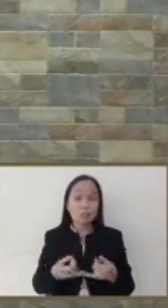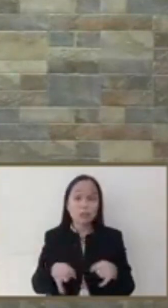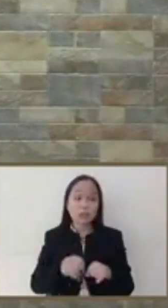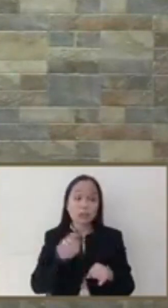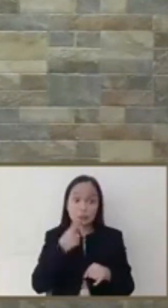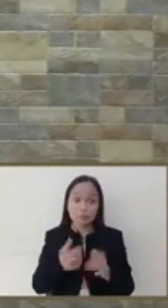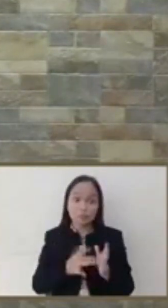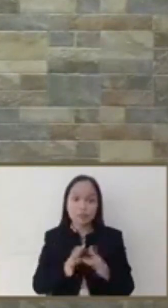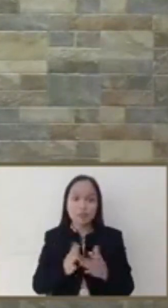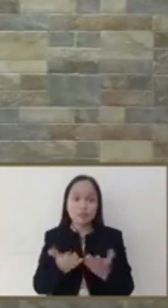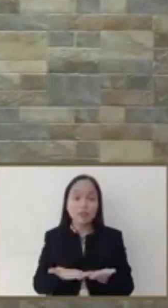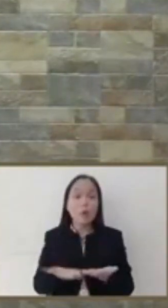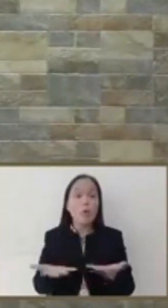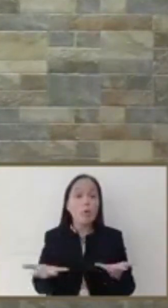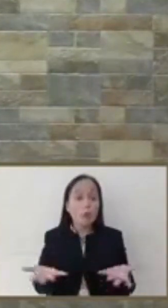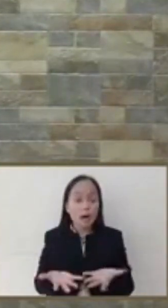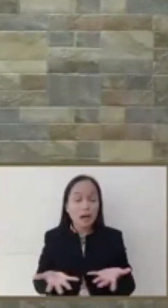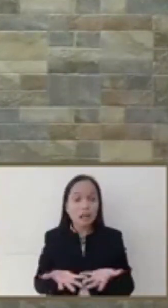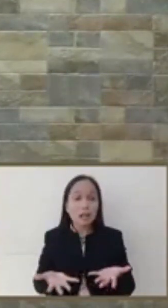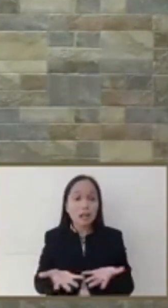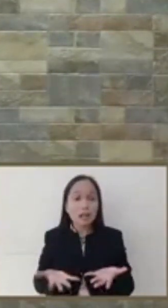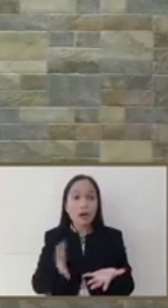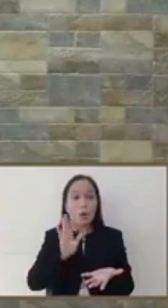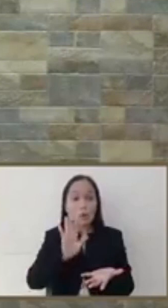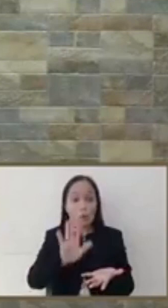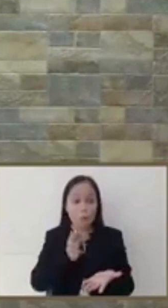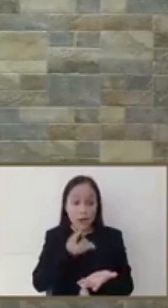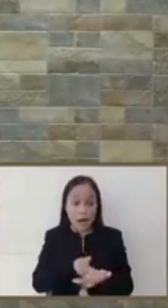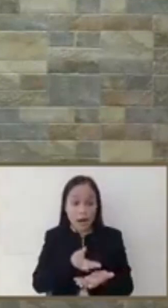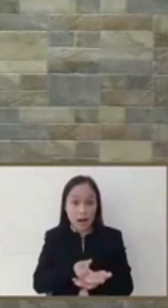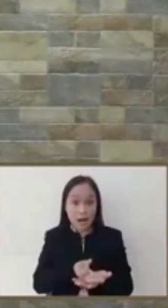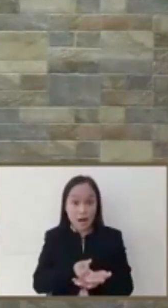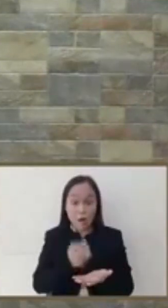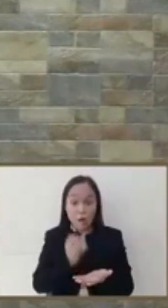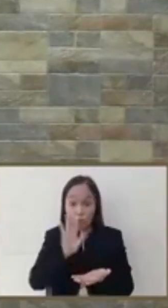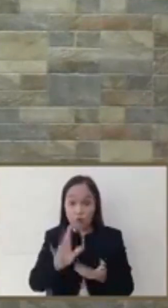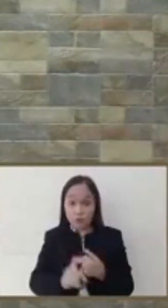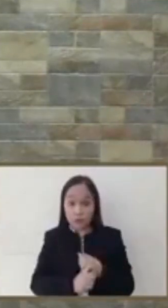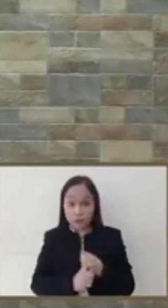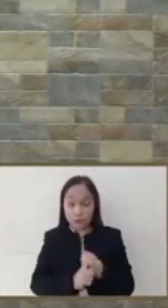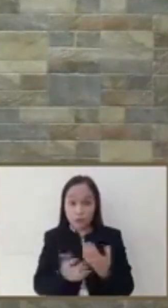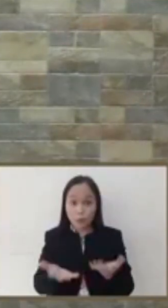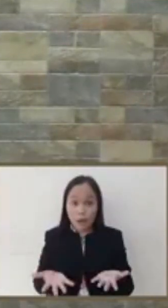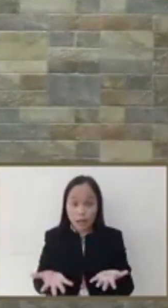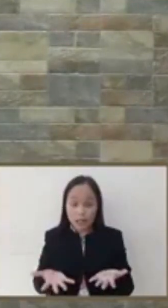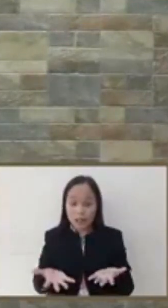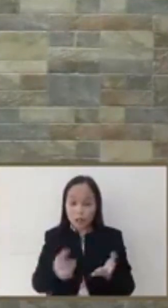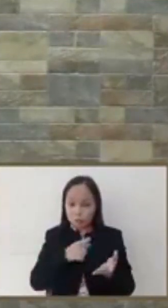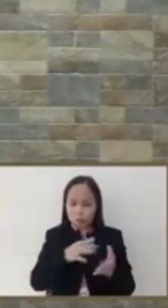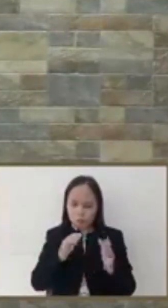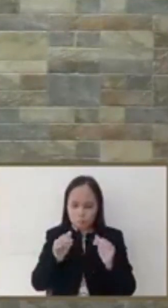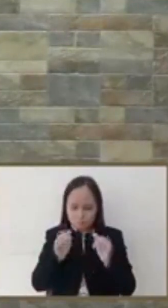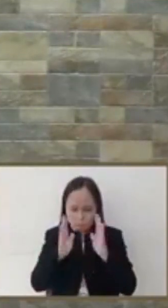ng Bible, kung nasaan ang iyong pera, ang iyong kayamanan, kung saan mo ginugugol ang